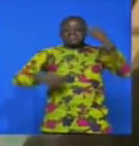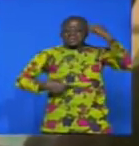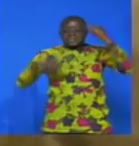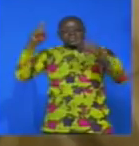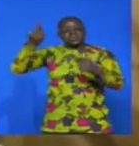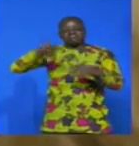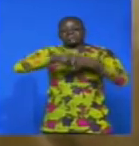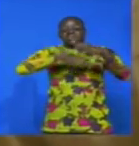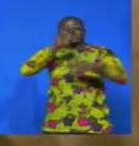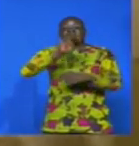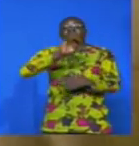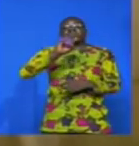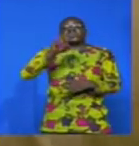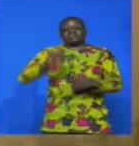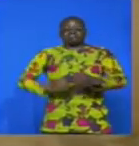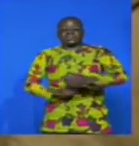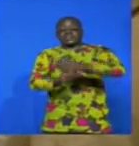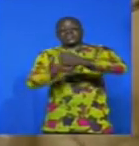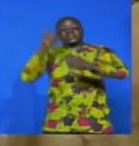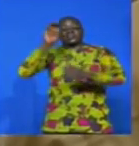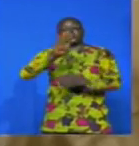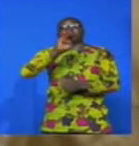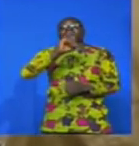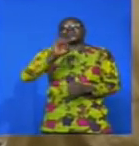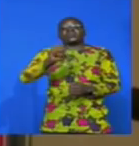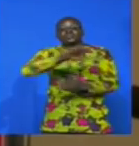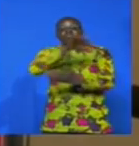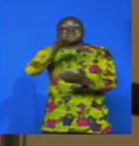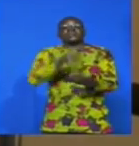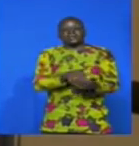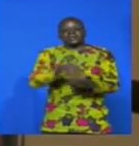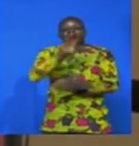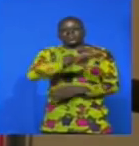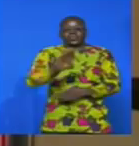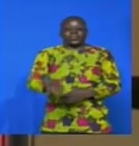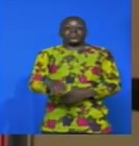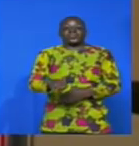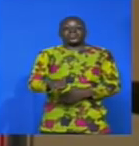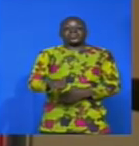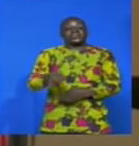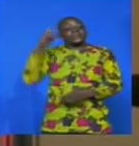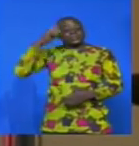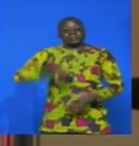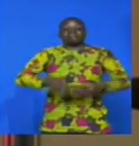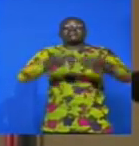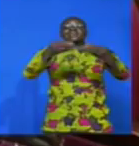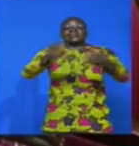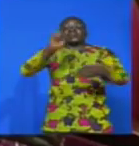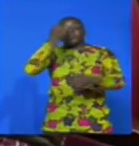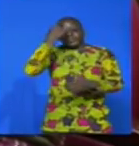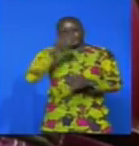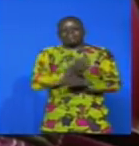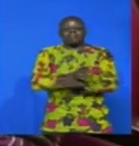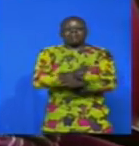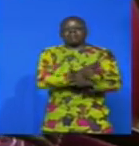mobile de niveau de sécurité biologique 3 du centre Muras de Bobo-Dioulasso. Le geste est du gouvernement allemand.